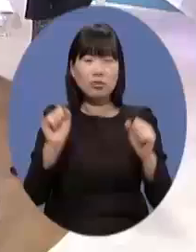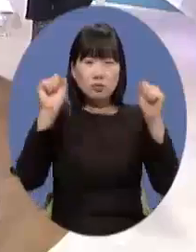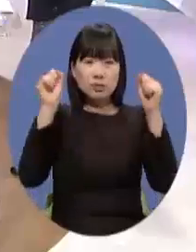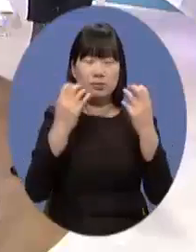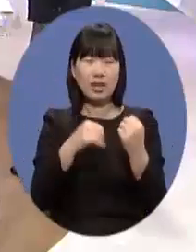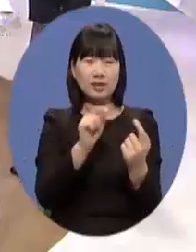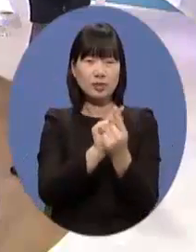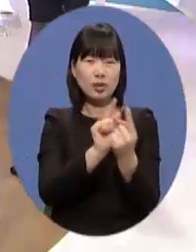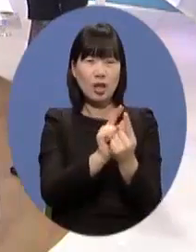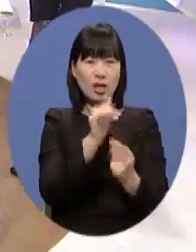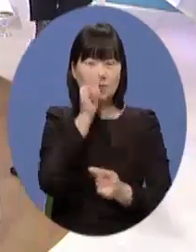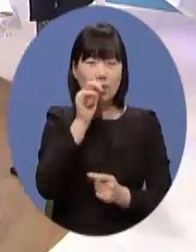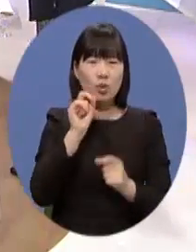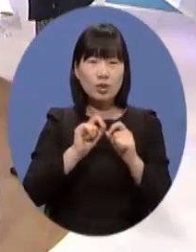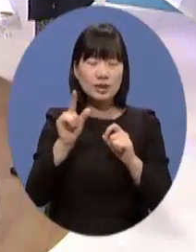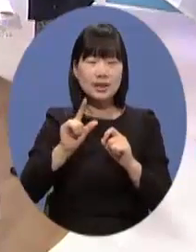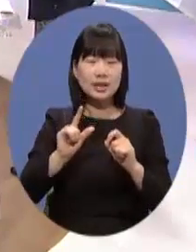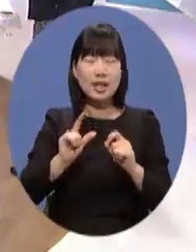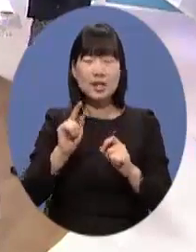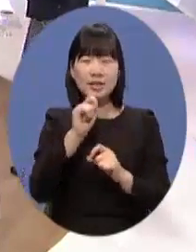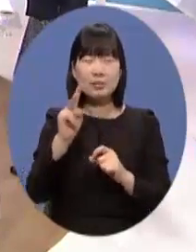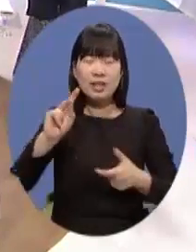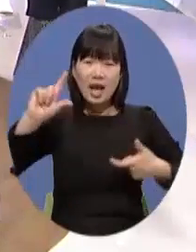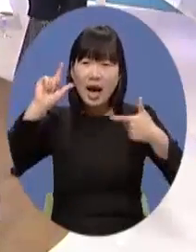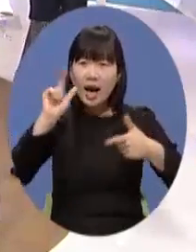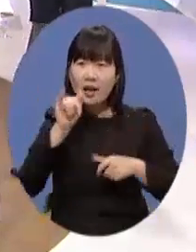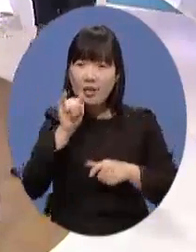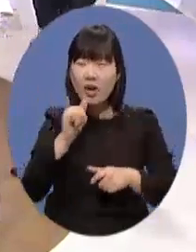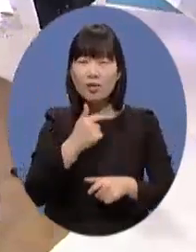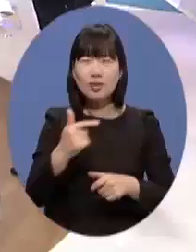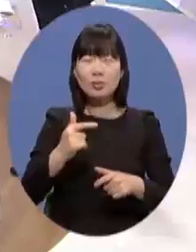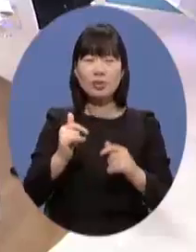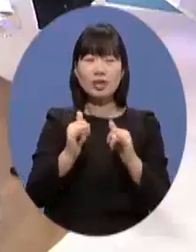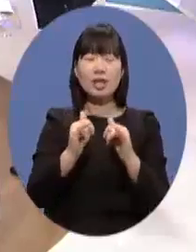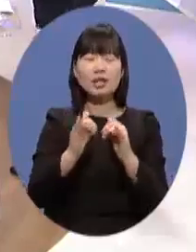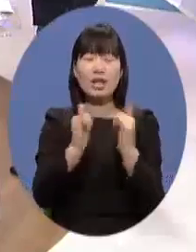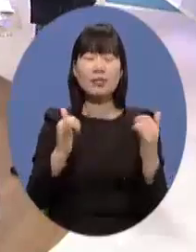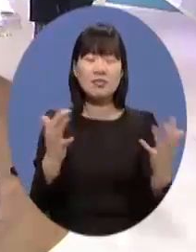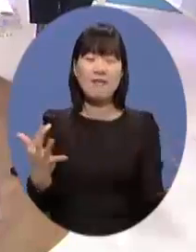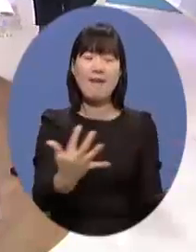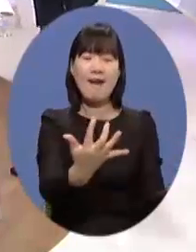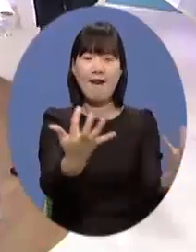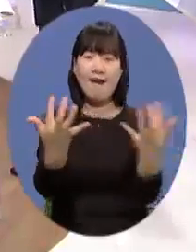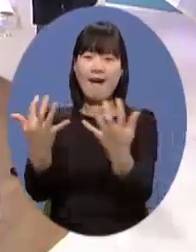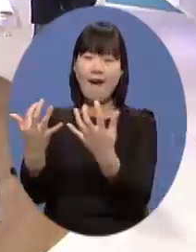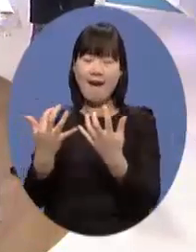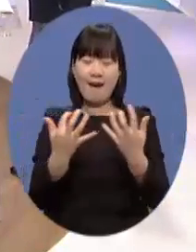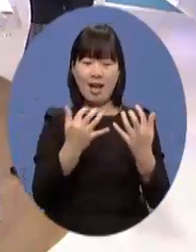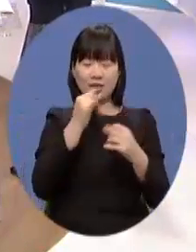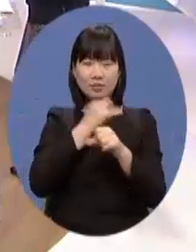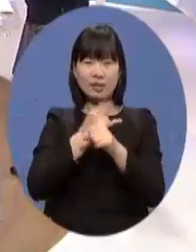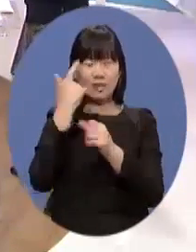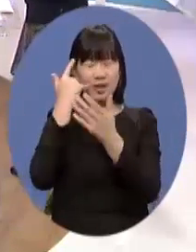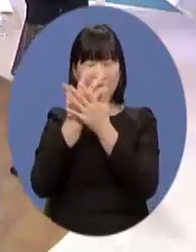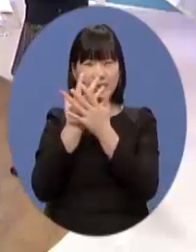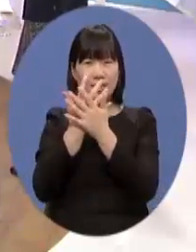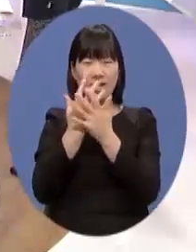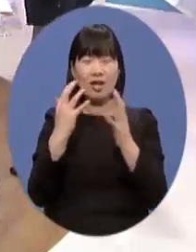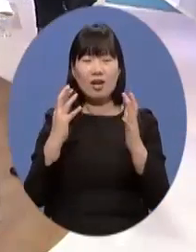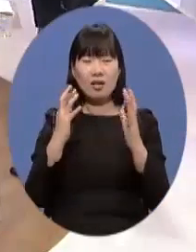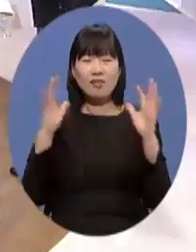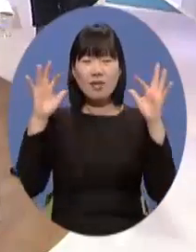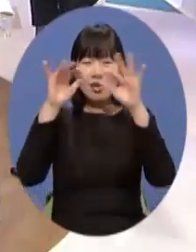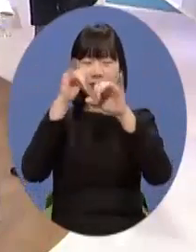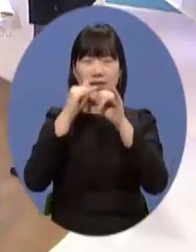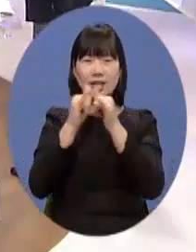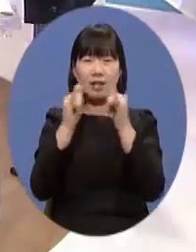됐거나 아니면은 흔히 아이돌 경우도 마찬가지인데 너무 청중을 몰고 다녔던 사람들은 상상적 청중이 청소년기이 되면 더